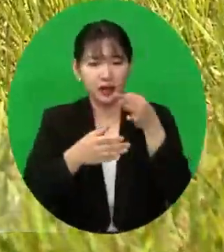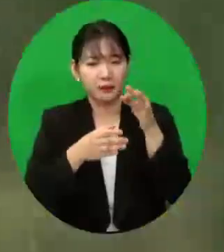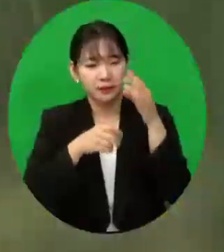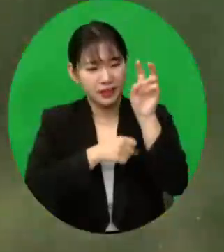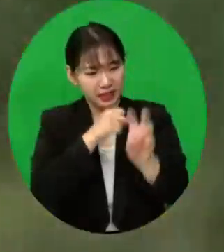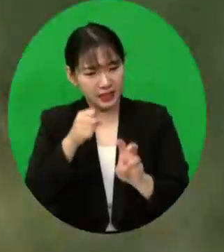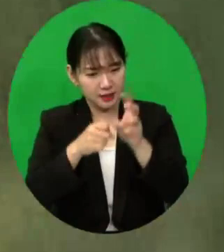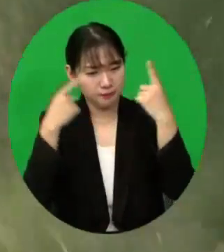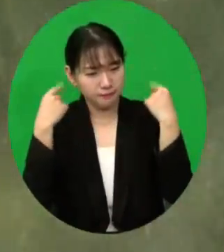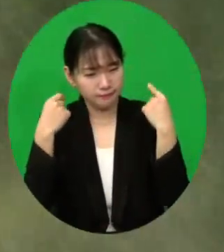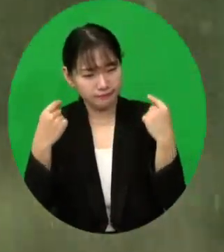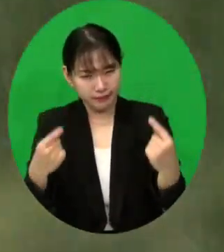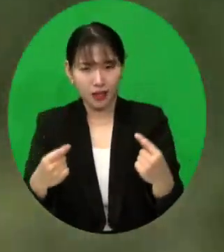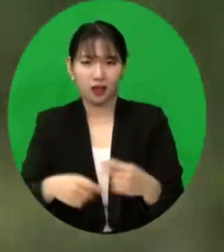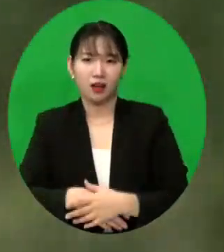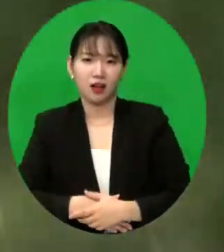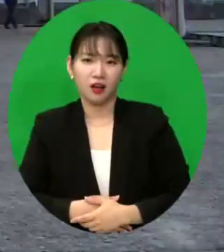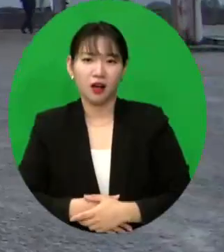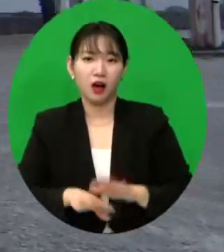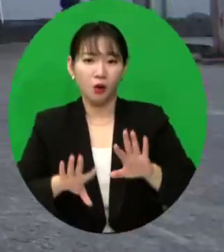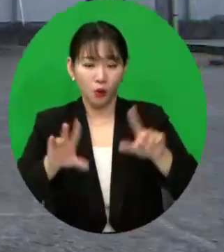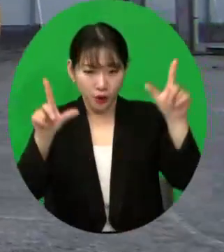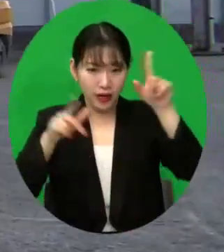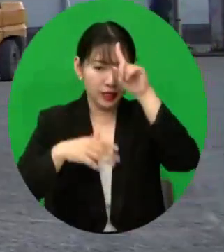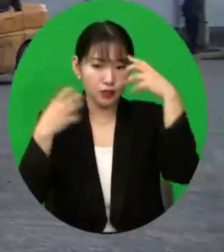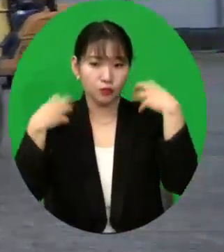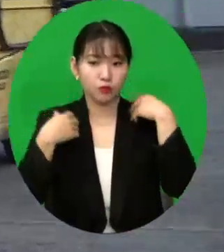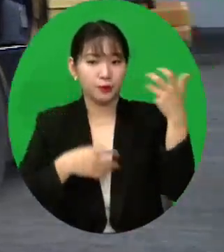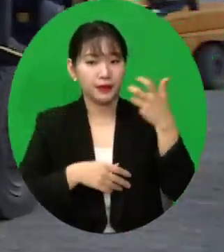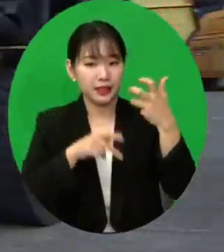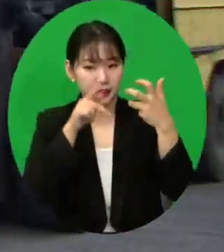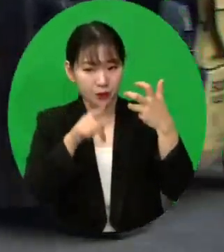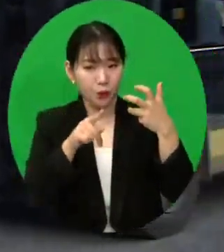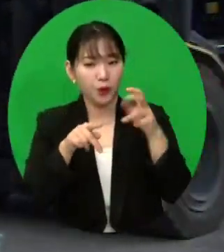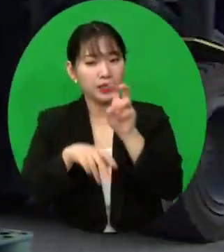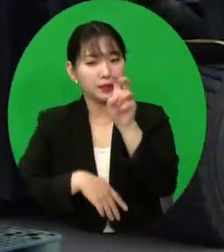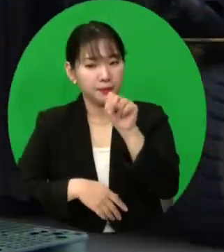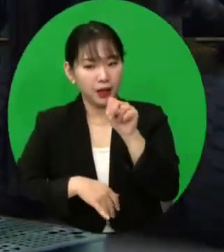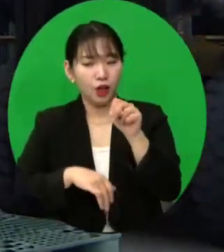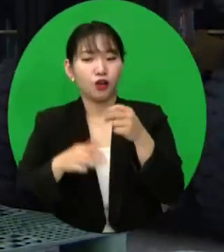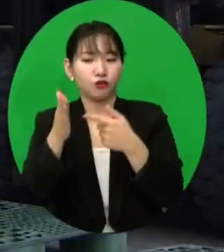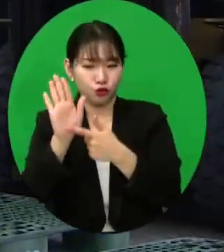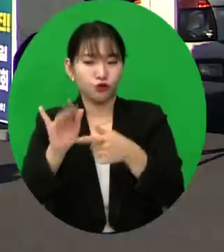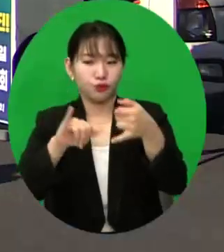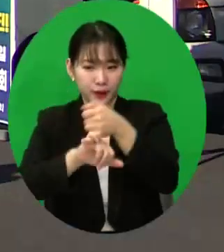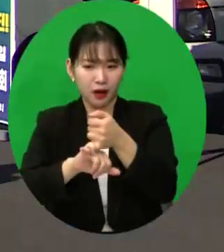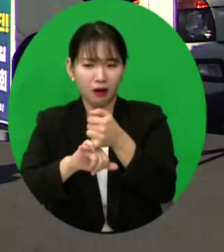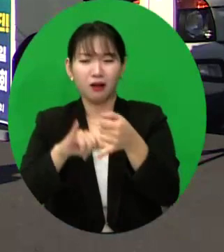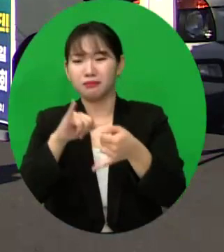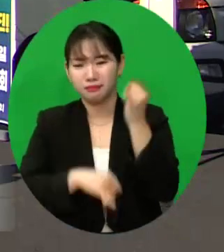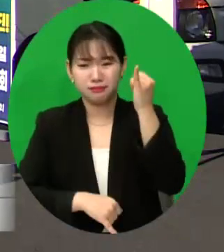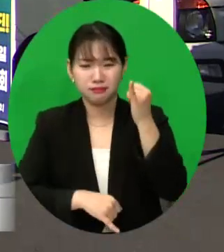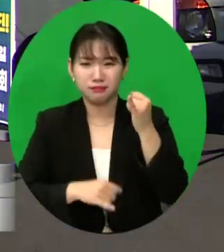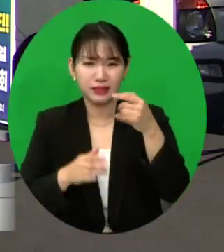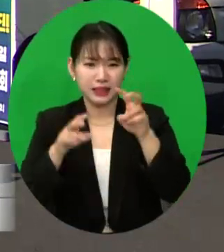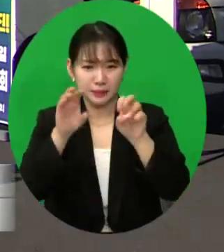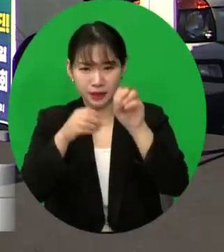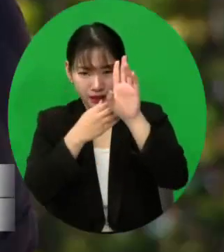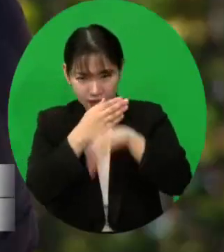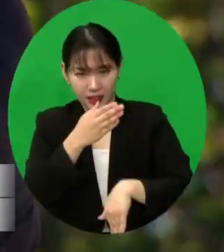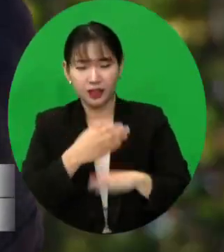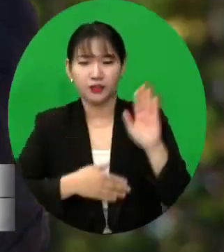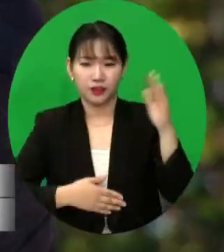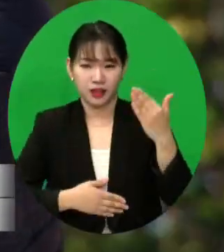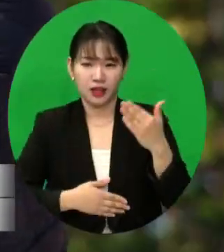상황. 정부가 올해 수확기 목표했던 쌀값 80kg당 20만 원도 무너졌습니다. 가뜩이나 어려운 농민들에게